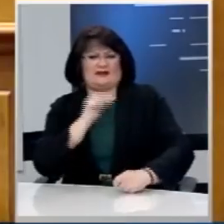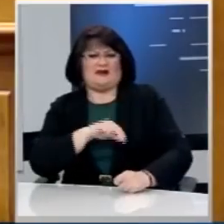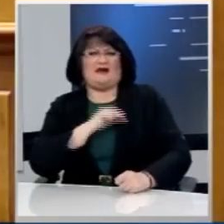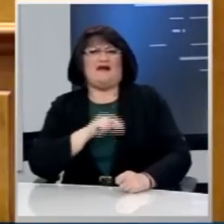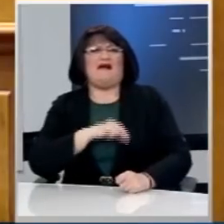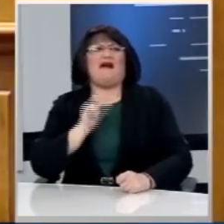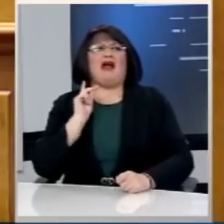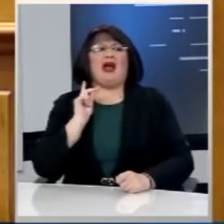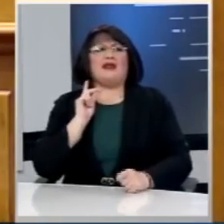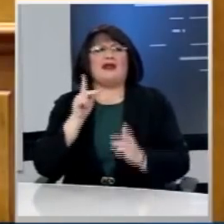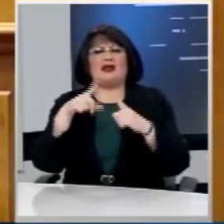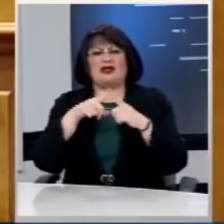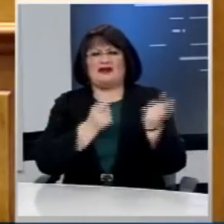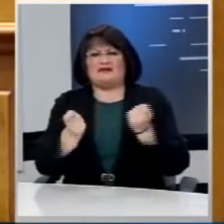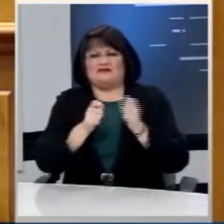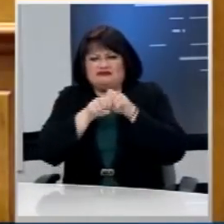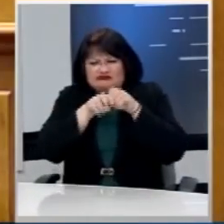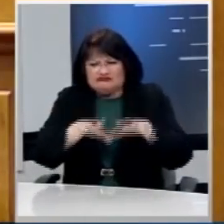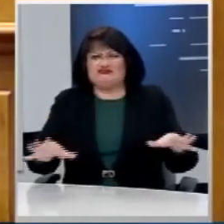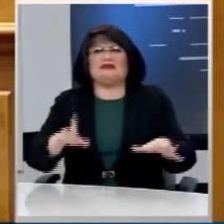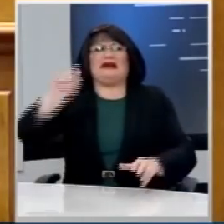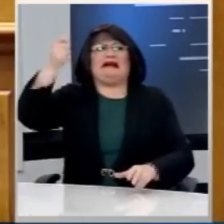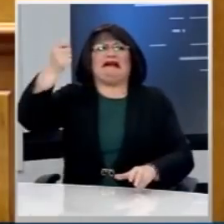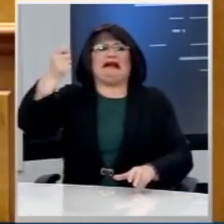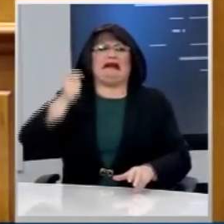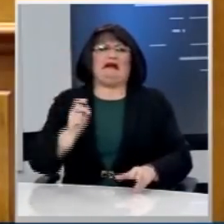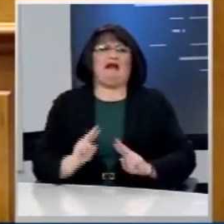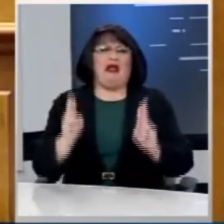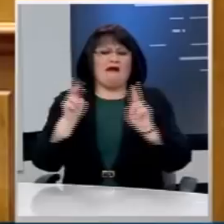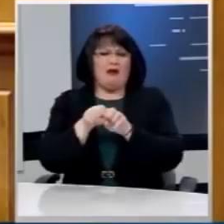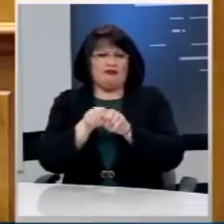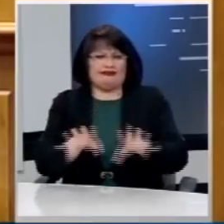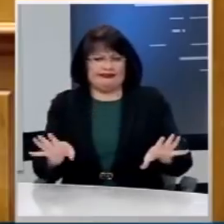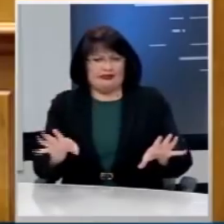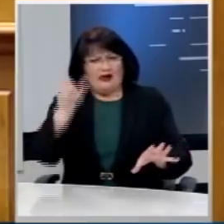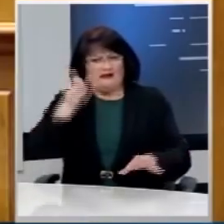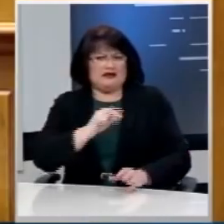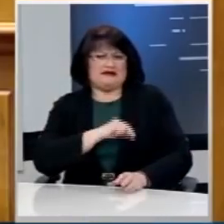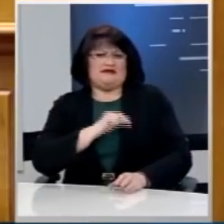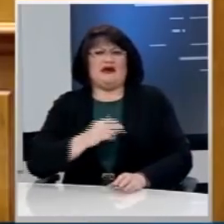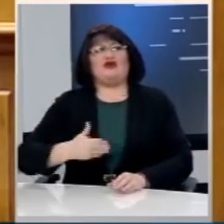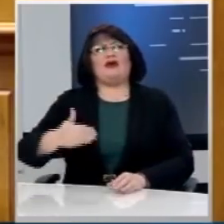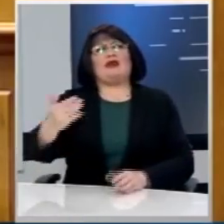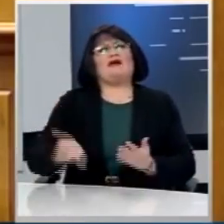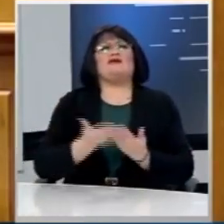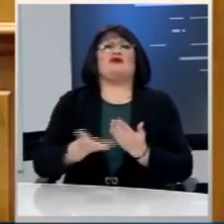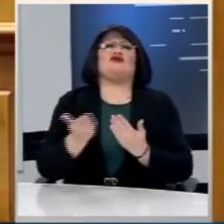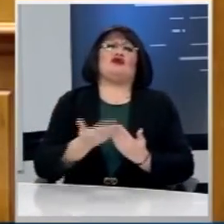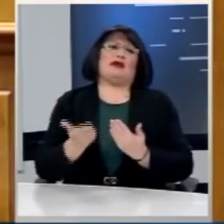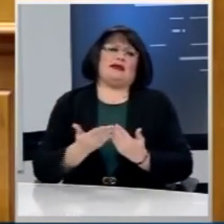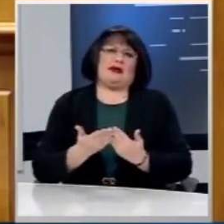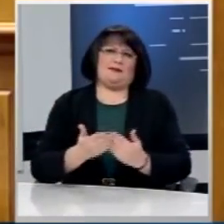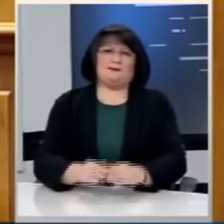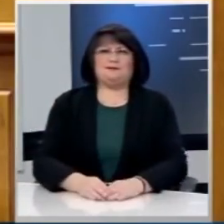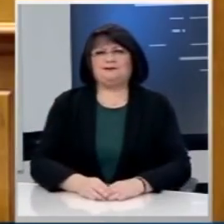του διαχειριστή ελληνικού δικτύου διανομής ηλεκτρικής ενέργειας ως βάση για τη μελλοντική ανάπτυξη του δικτύου